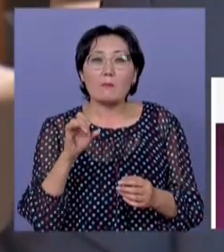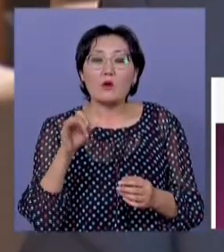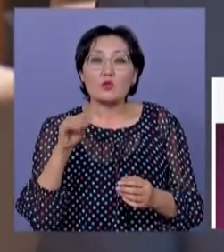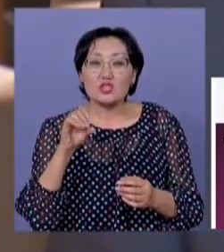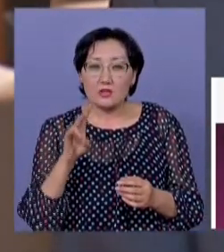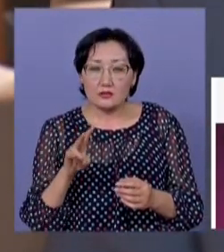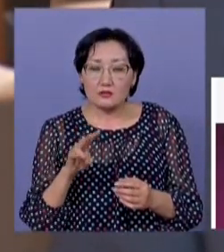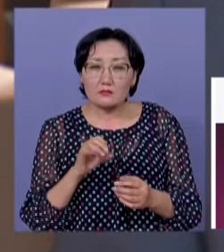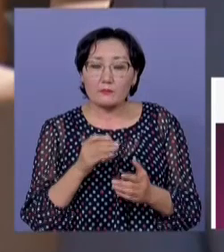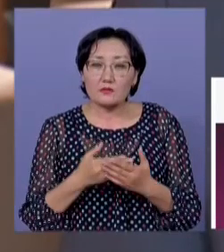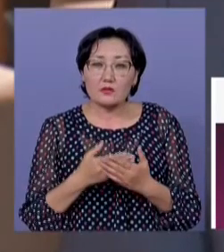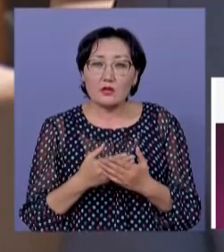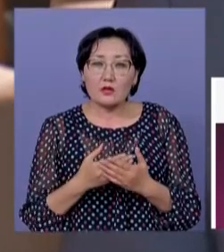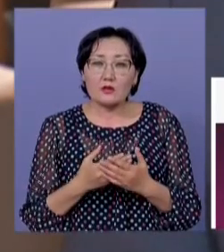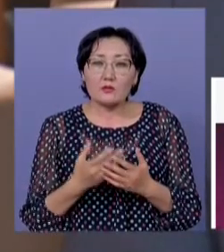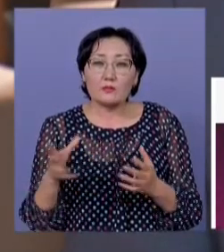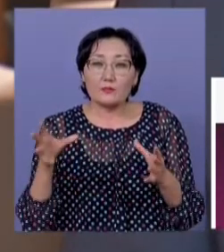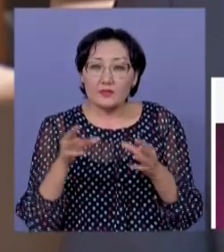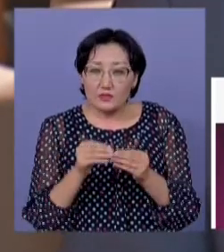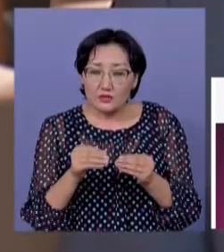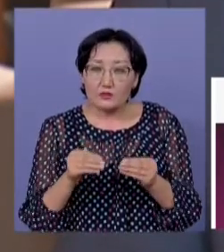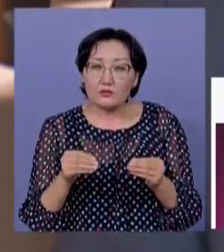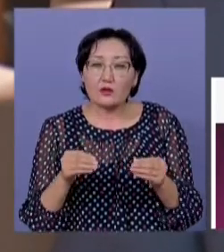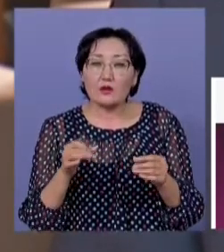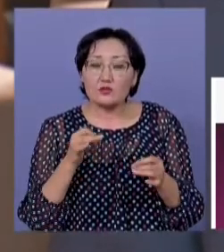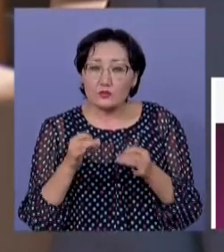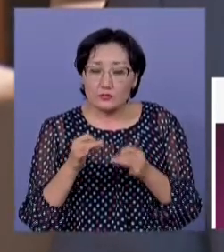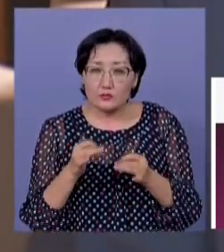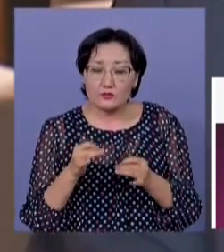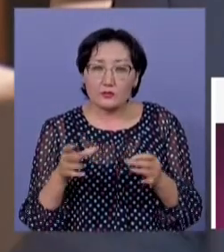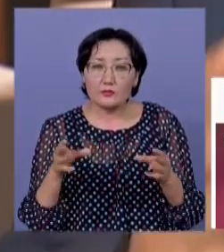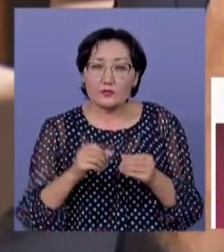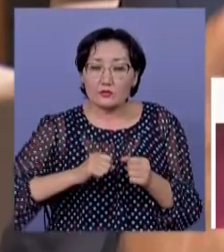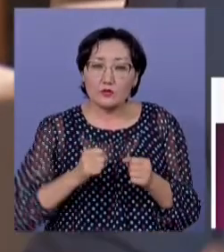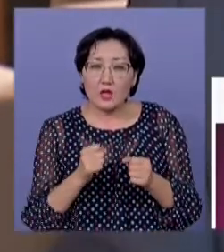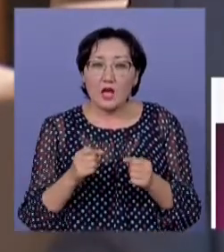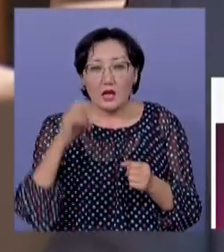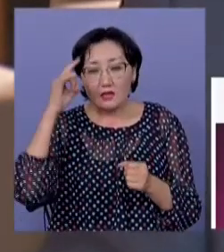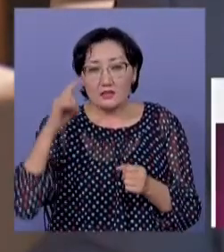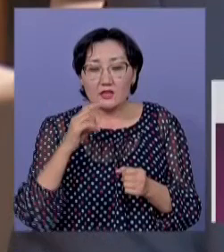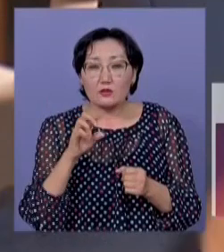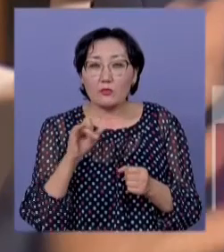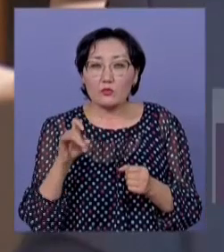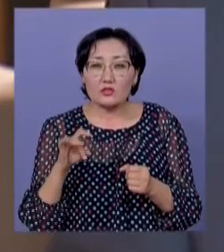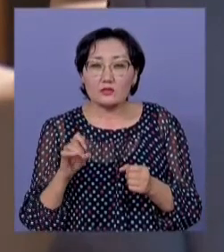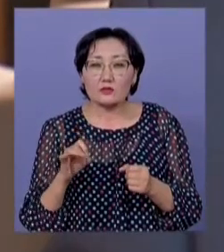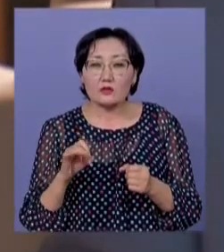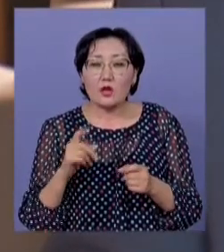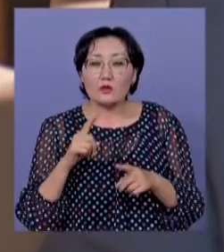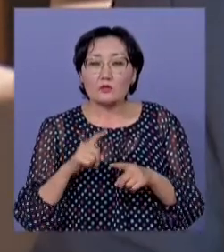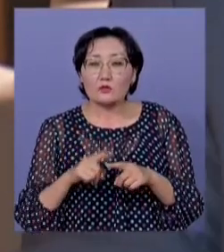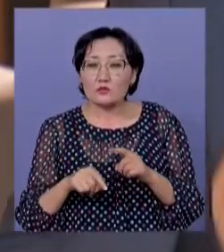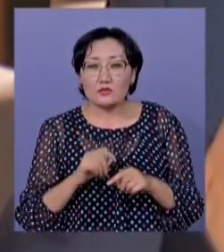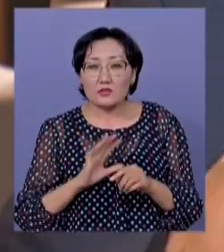мысалы көзін көрген, солармен бірге жүрген, деген қазақтың бауыржаны ғой, бүкіл алаштың туыстық жағын айтпай қой